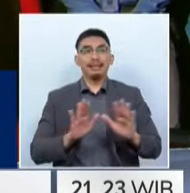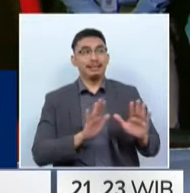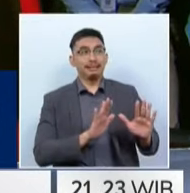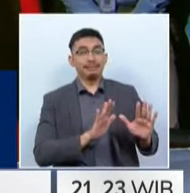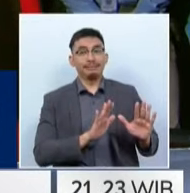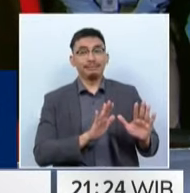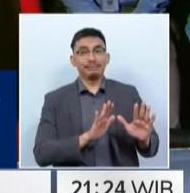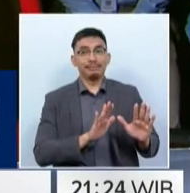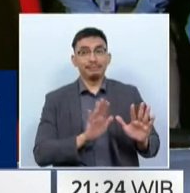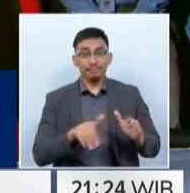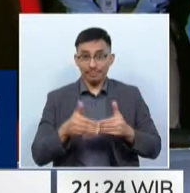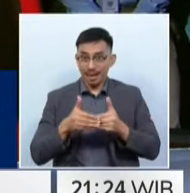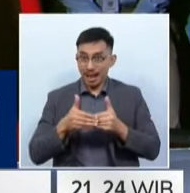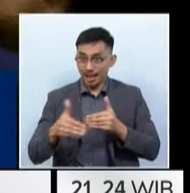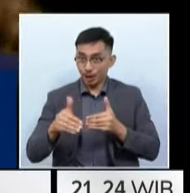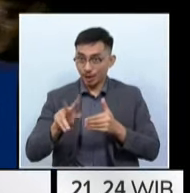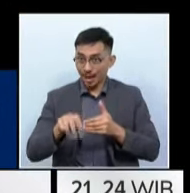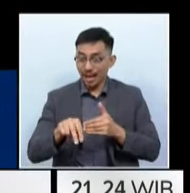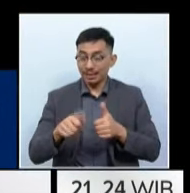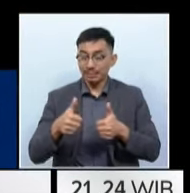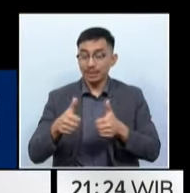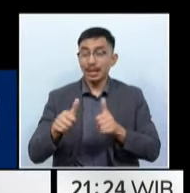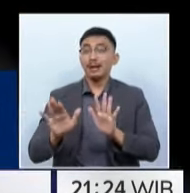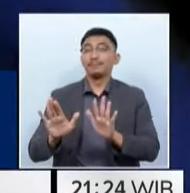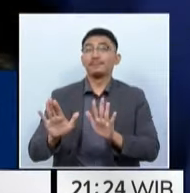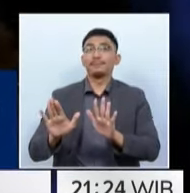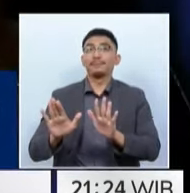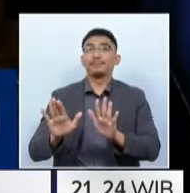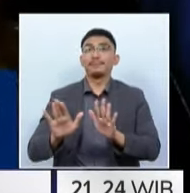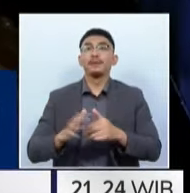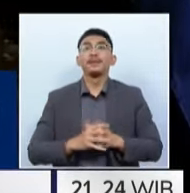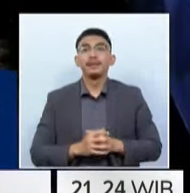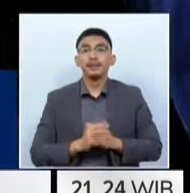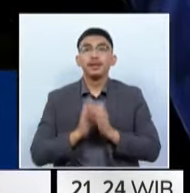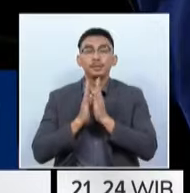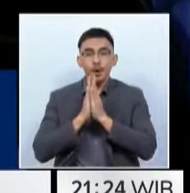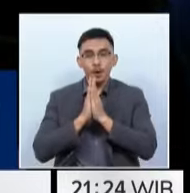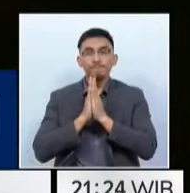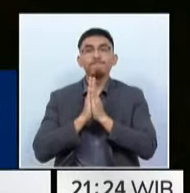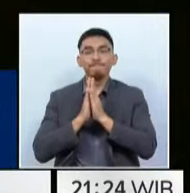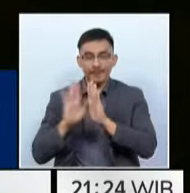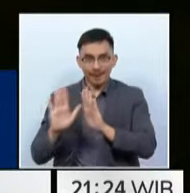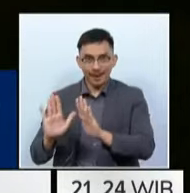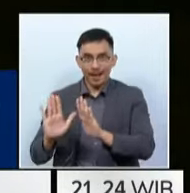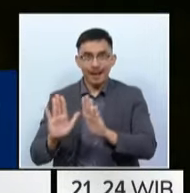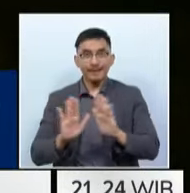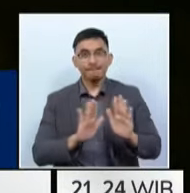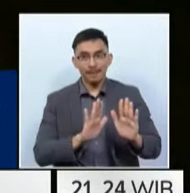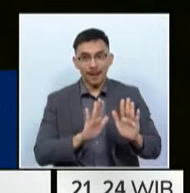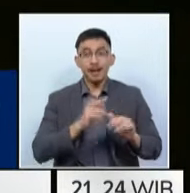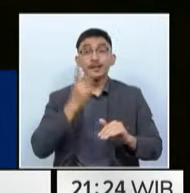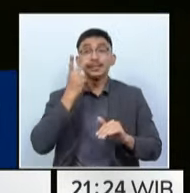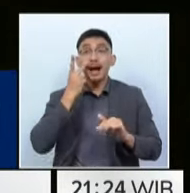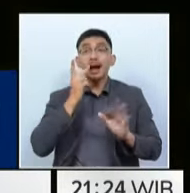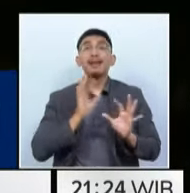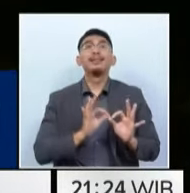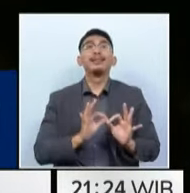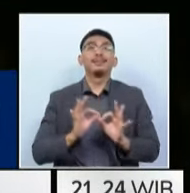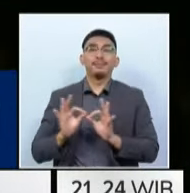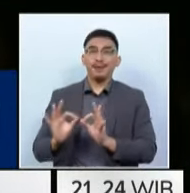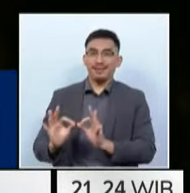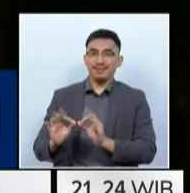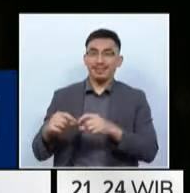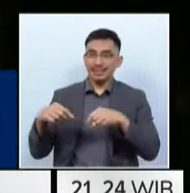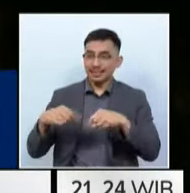acaranyaoh mohon tenang dulu mohon tenang mohon tenang menjaga ketertipan kita berikan hak yang sama kepada